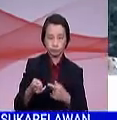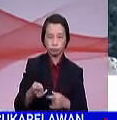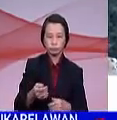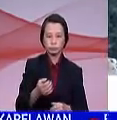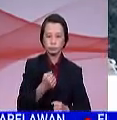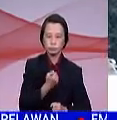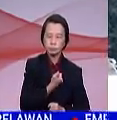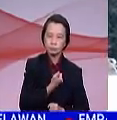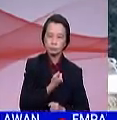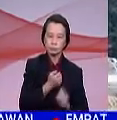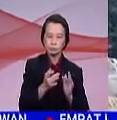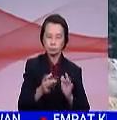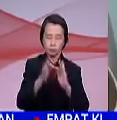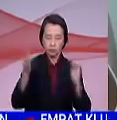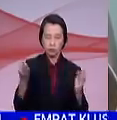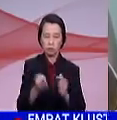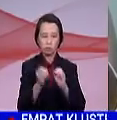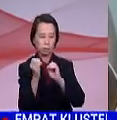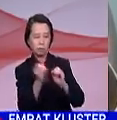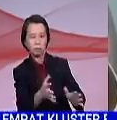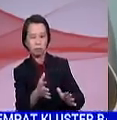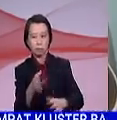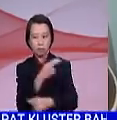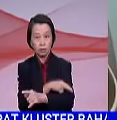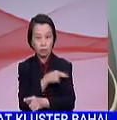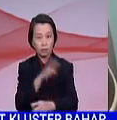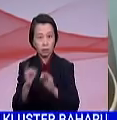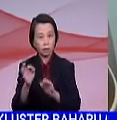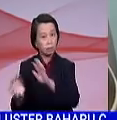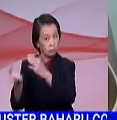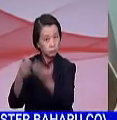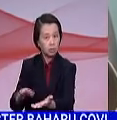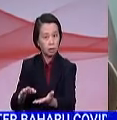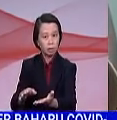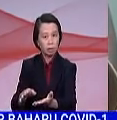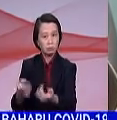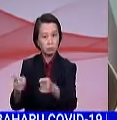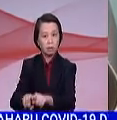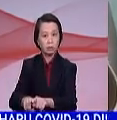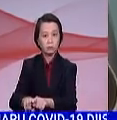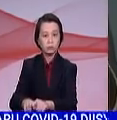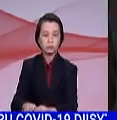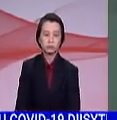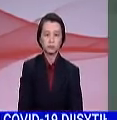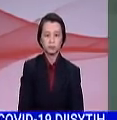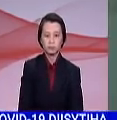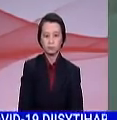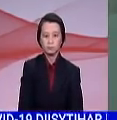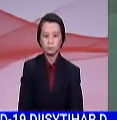kepedihan merantai keluarga yang ditinggalkan jika kematian menjengah pesakit.